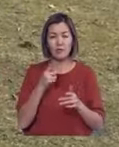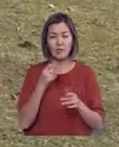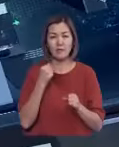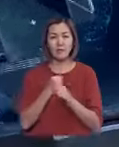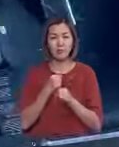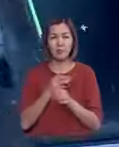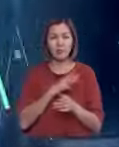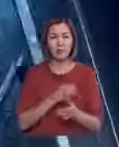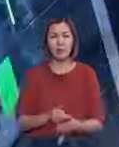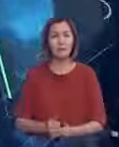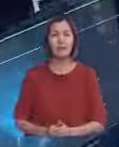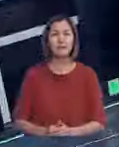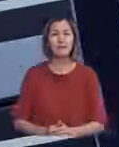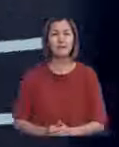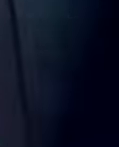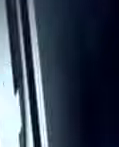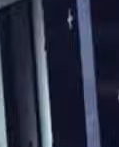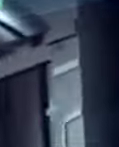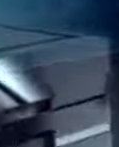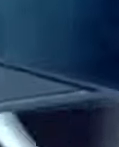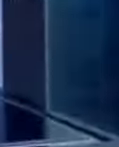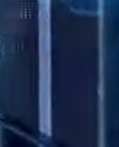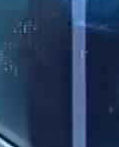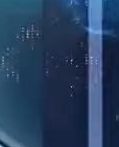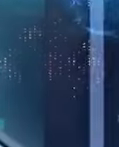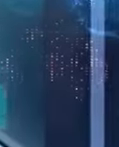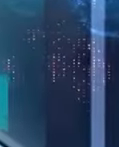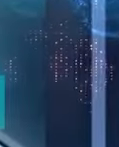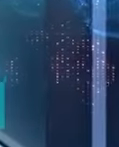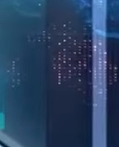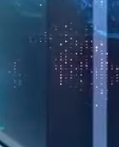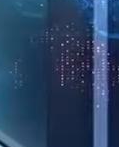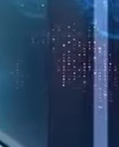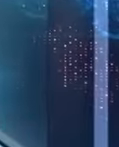отыр. Нұршан Қасаболат, Мадибай Болсынов, Жетісу арнасы.